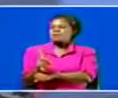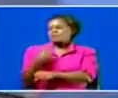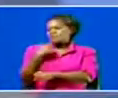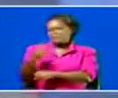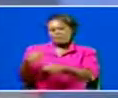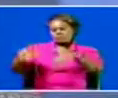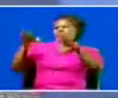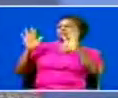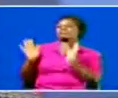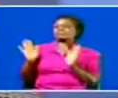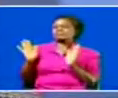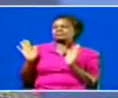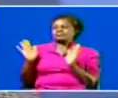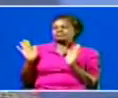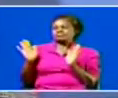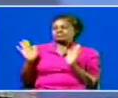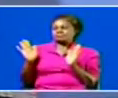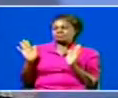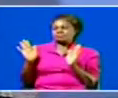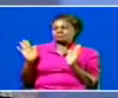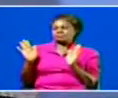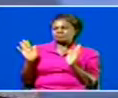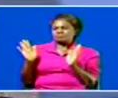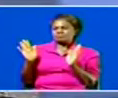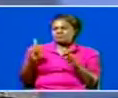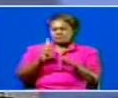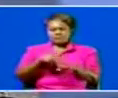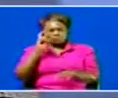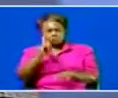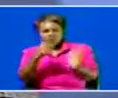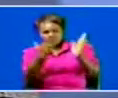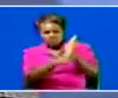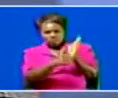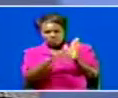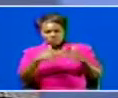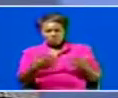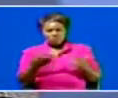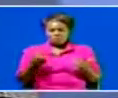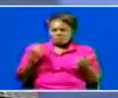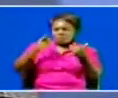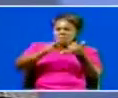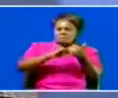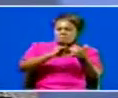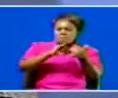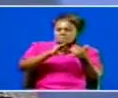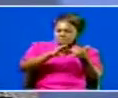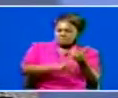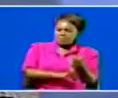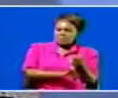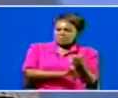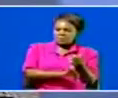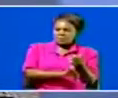basi, katika maonevu yanayoendelea, katika matatizo katika ndoa na na shida nyingine